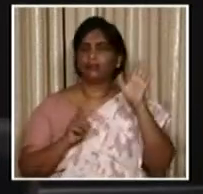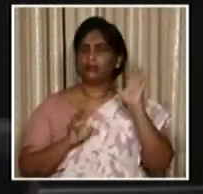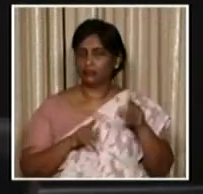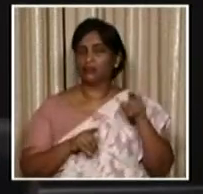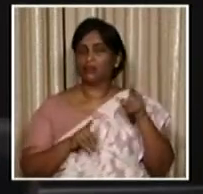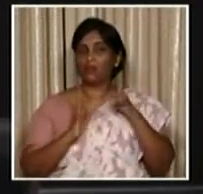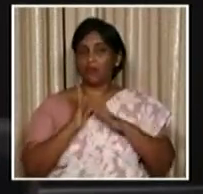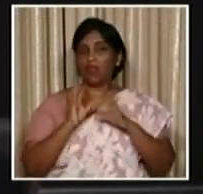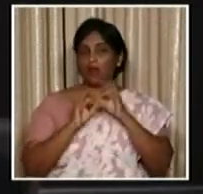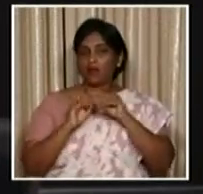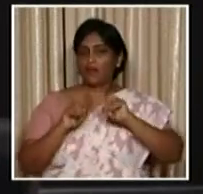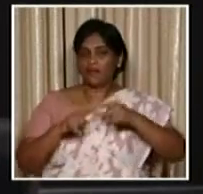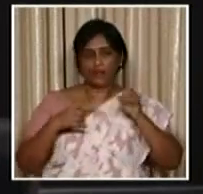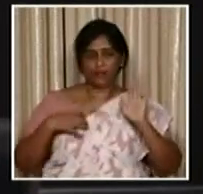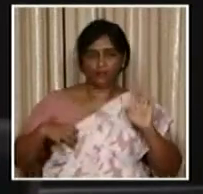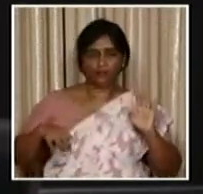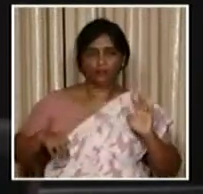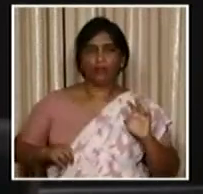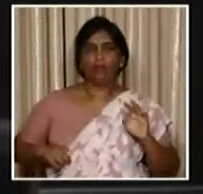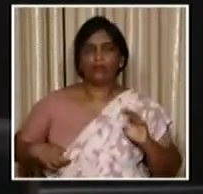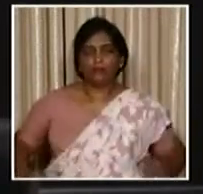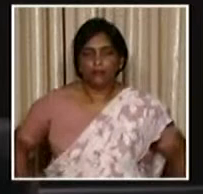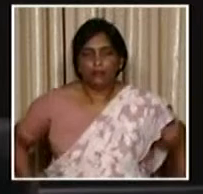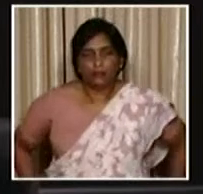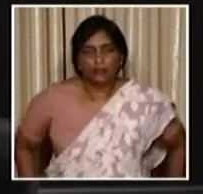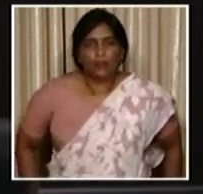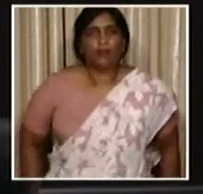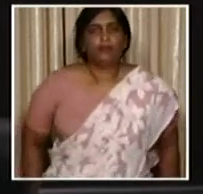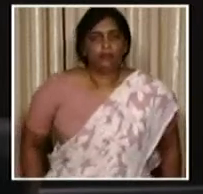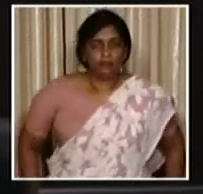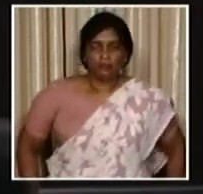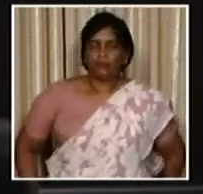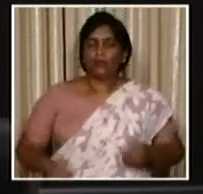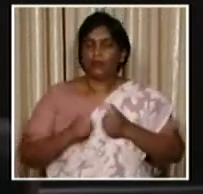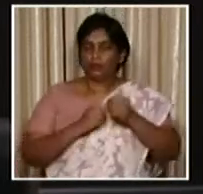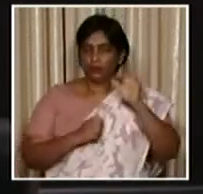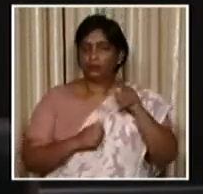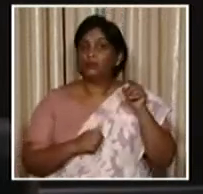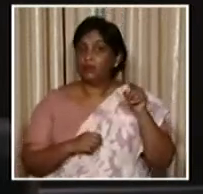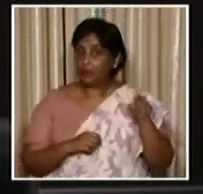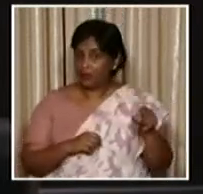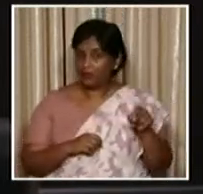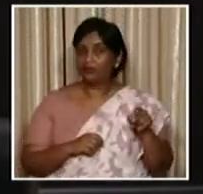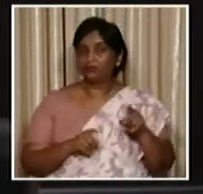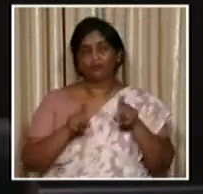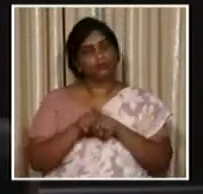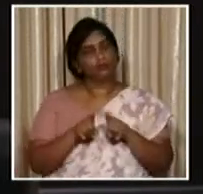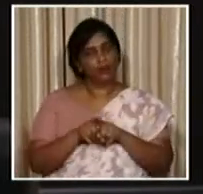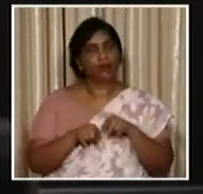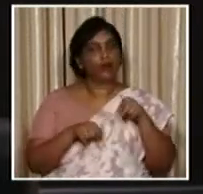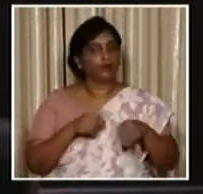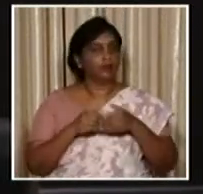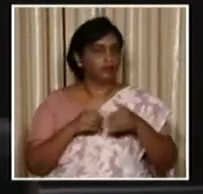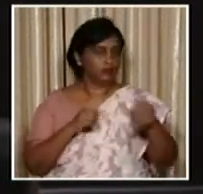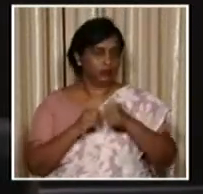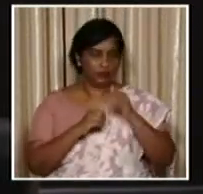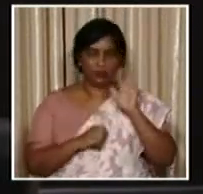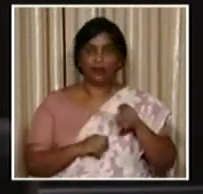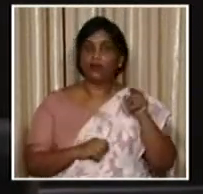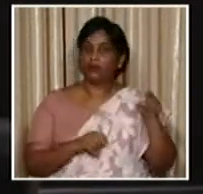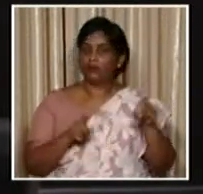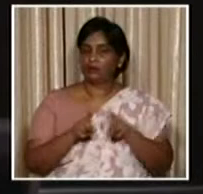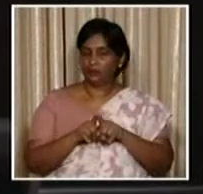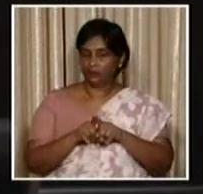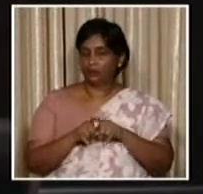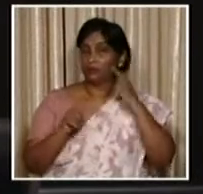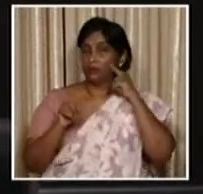තමයි අරමුණ වෙන දෙයක් නෙමෙයි පරීක්ෂණ කටයුතු වෙන පැත්තකට යැවීම ඒක තමයි මේ වෙද්දි කරගෙන යන්නේ ඒ නිසා